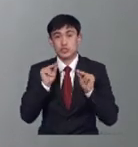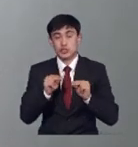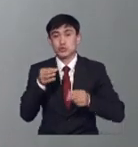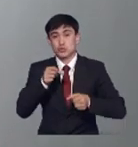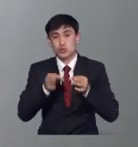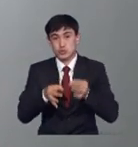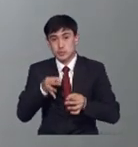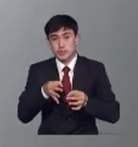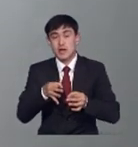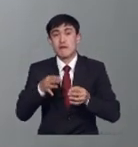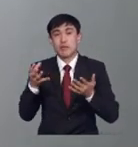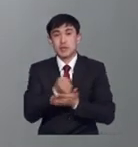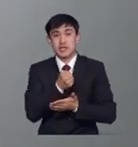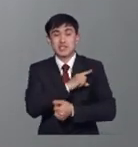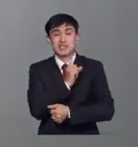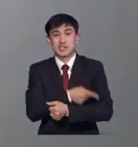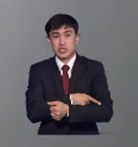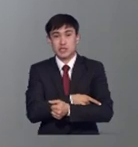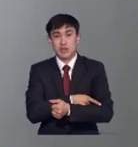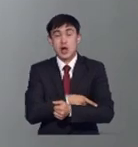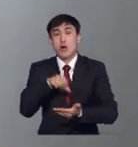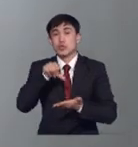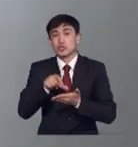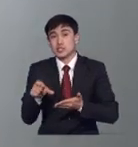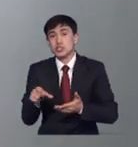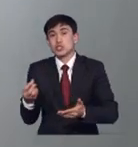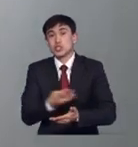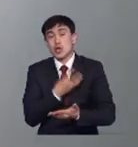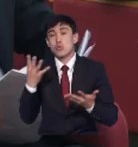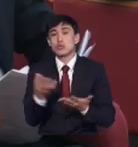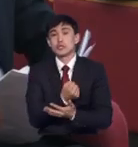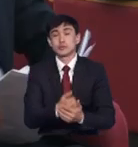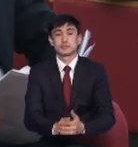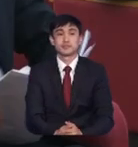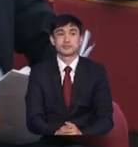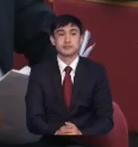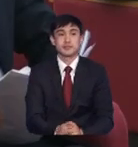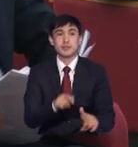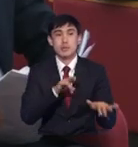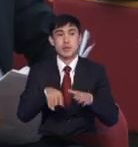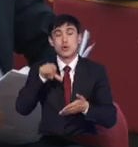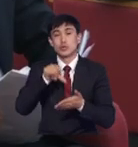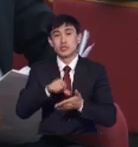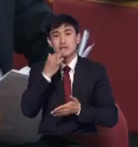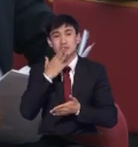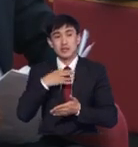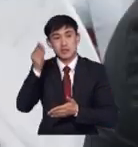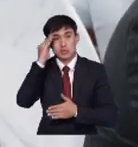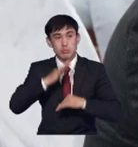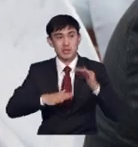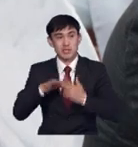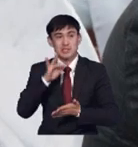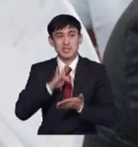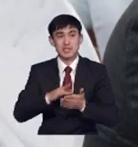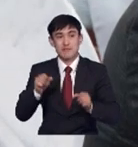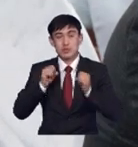судейство в определении сильнейшего а участникам Желаем удачи в мероприятии приняли участие Национальный научно-практический